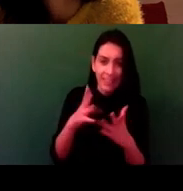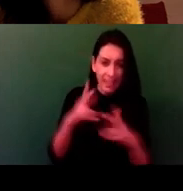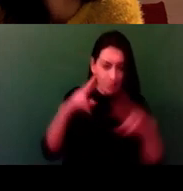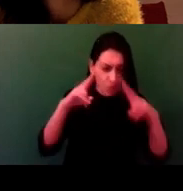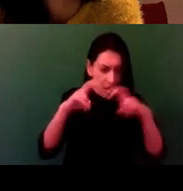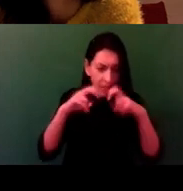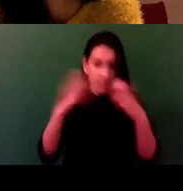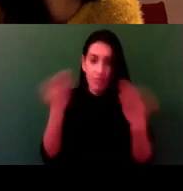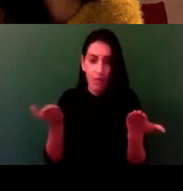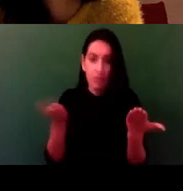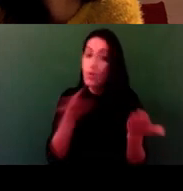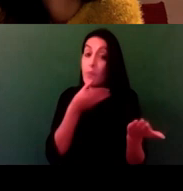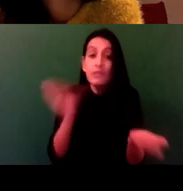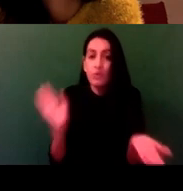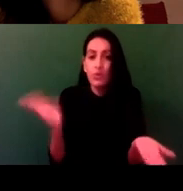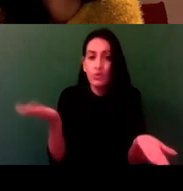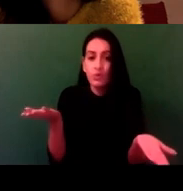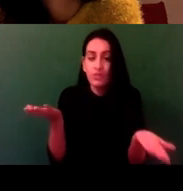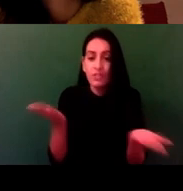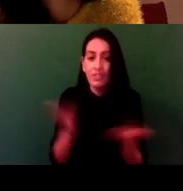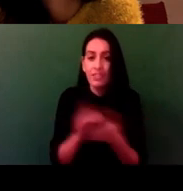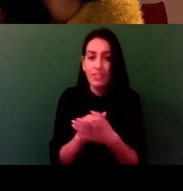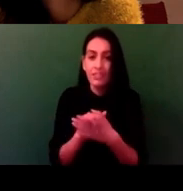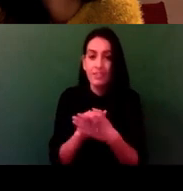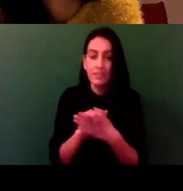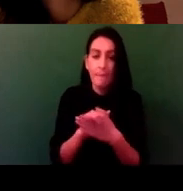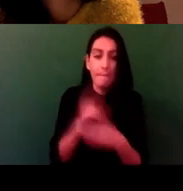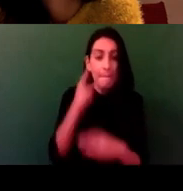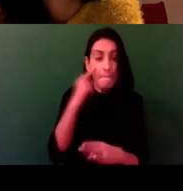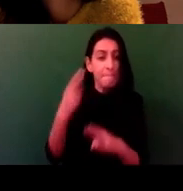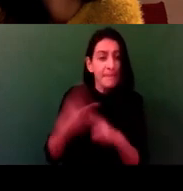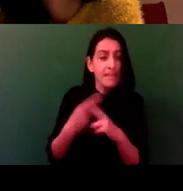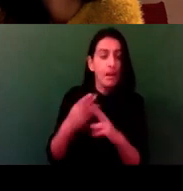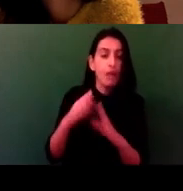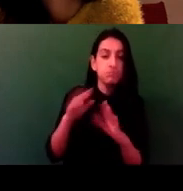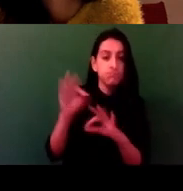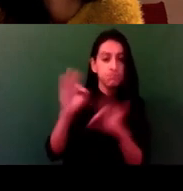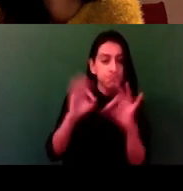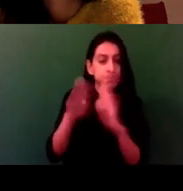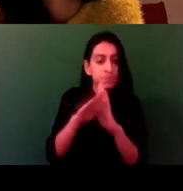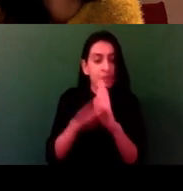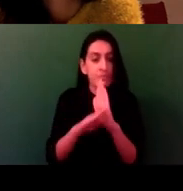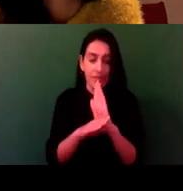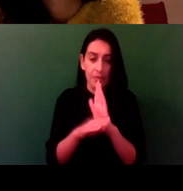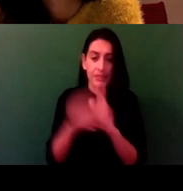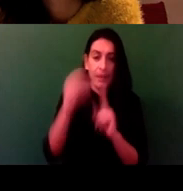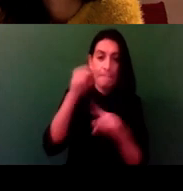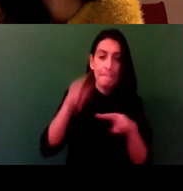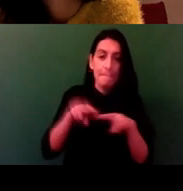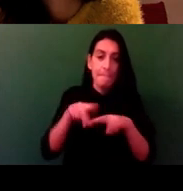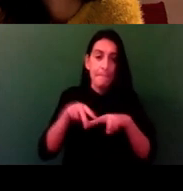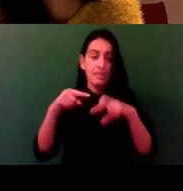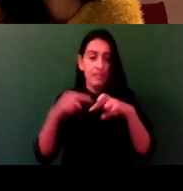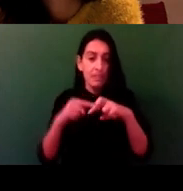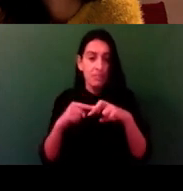artık. Şeyden biraz kurtularak nasıl ki planlamada mesela bu işte mekansal imar planlarından daha stratejik planlamaya doğru